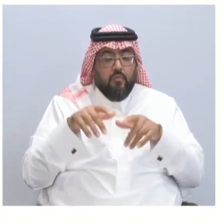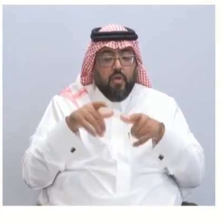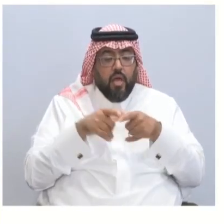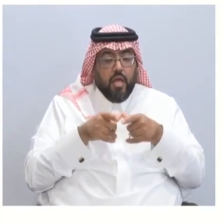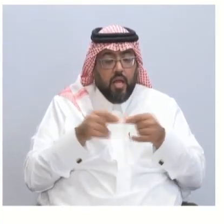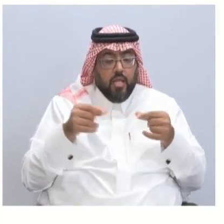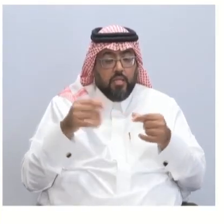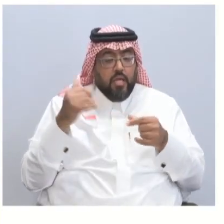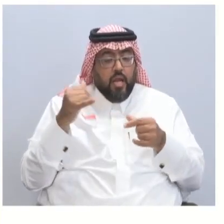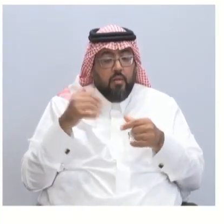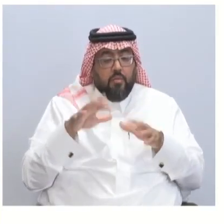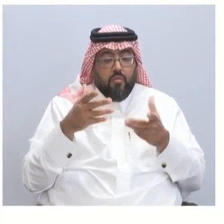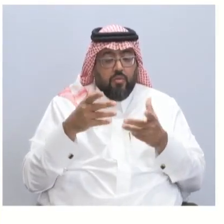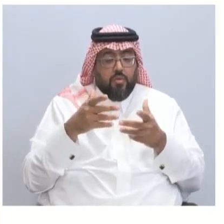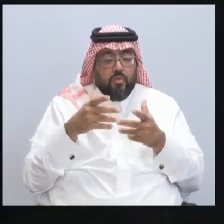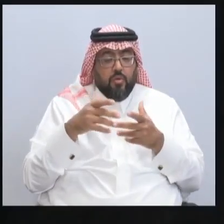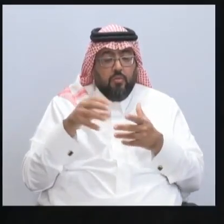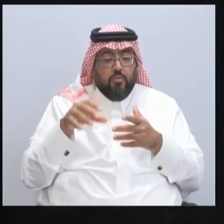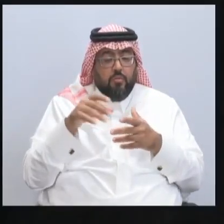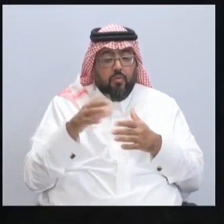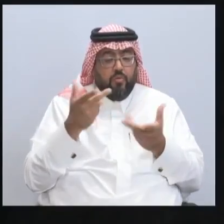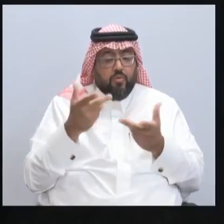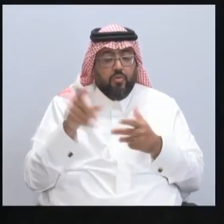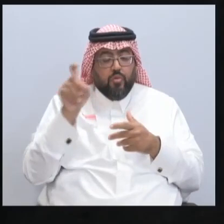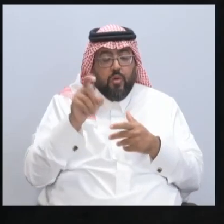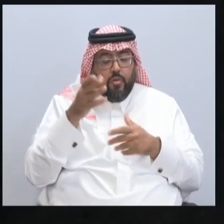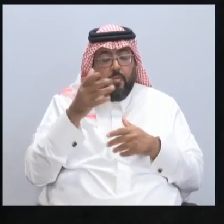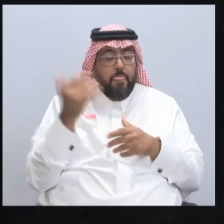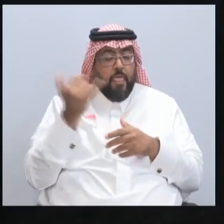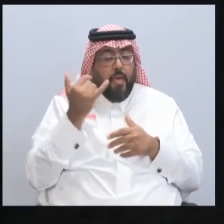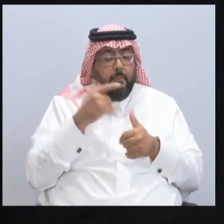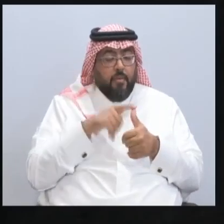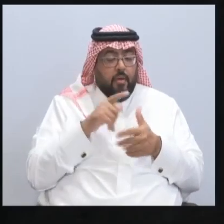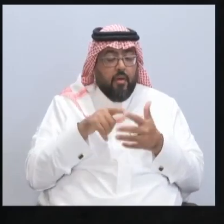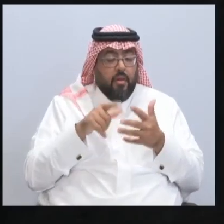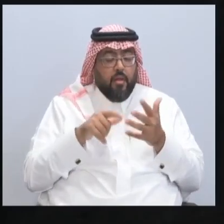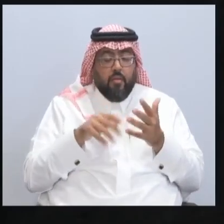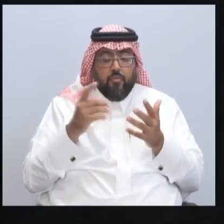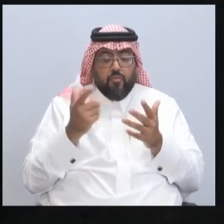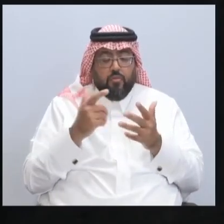التعاون لدول الخليج العربي اهم هذه